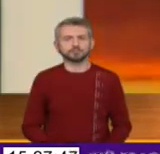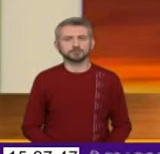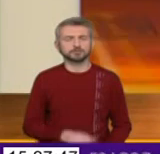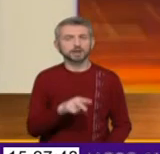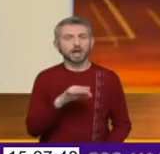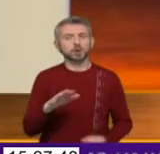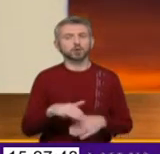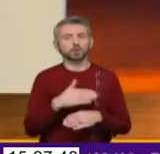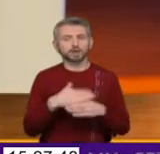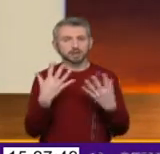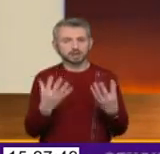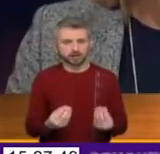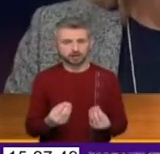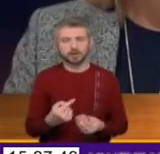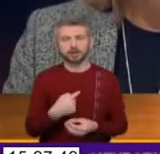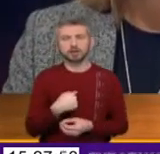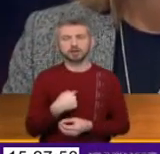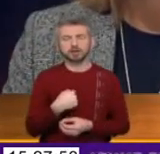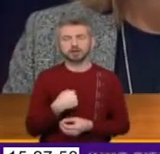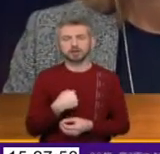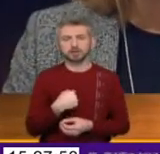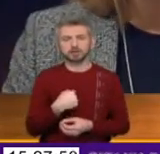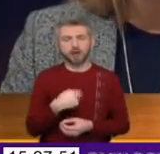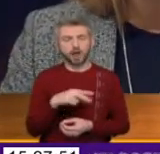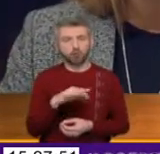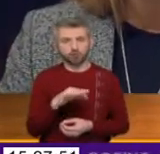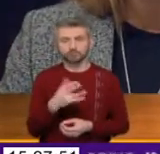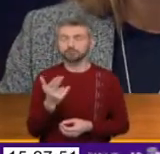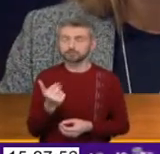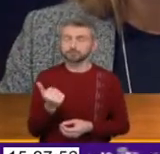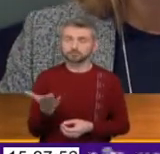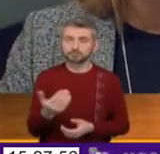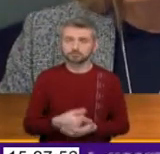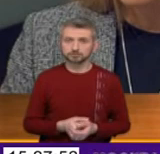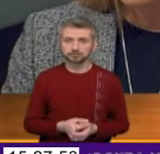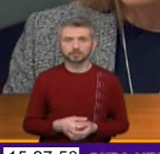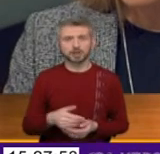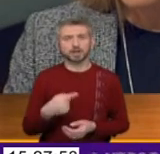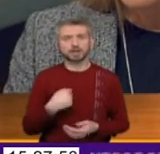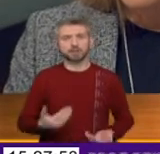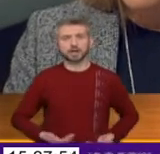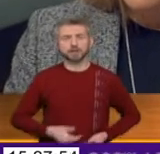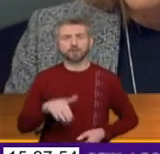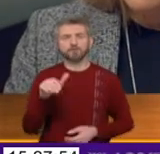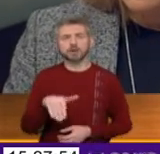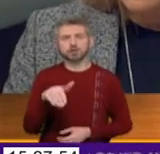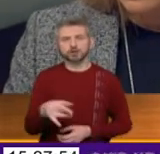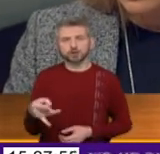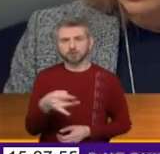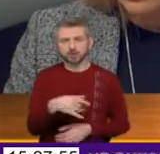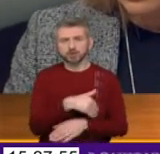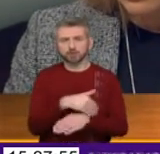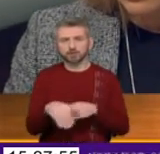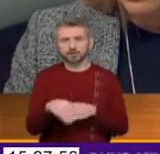Алло, добрий день. Так, добрий день. Алло. Так, кажіть, будь ласка, ви в ефірі. Я проживаю в Подольському районі, на